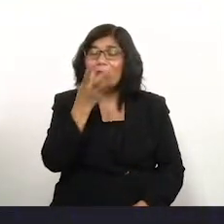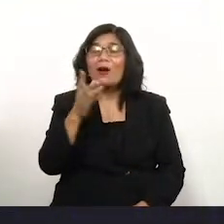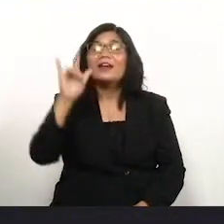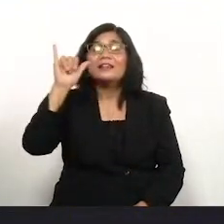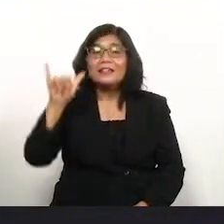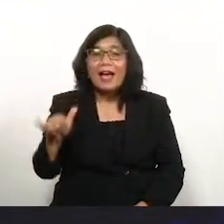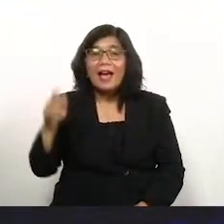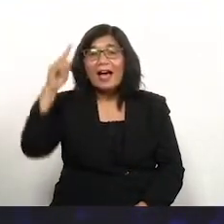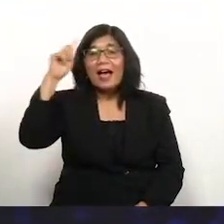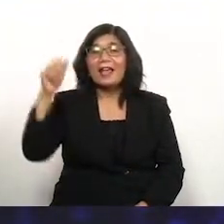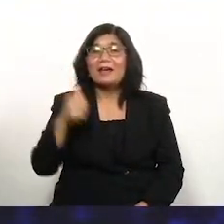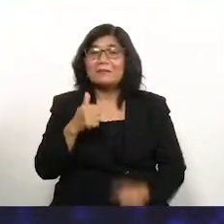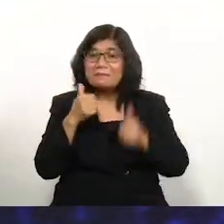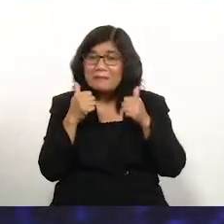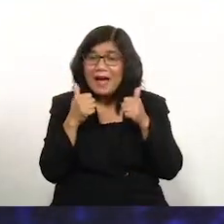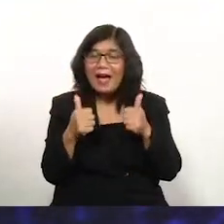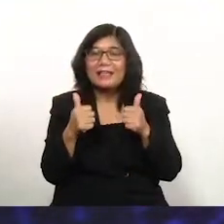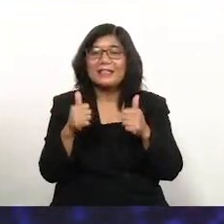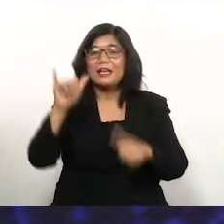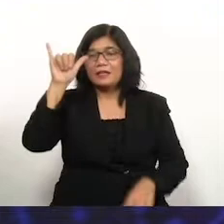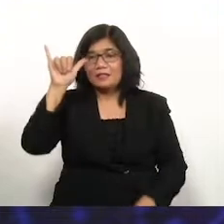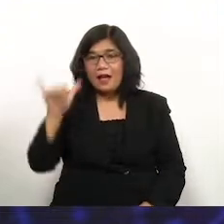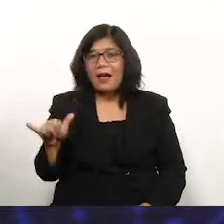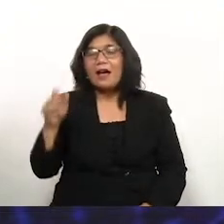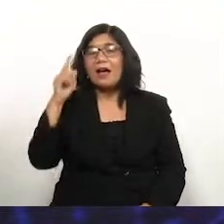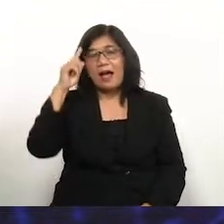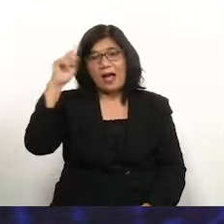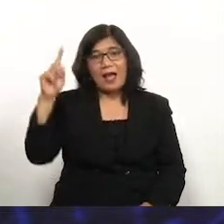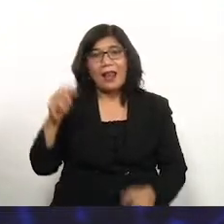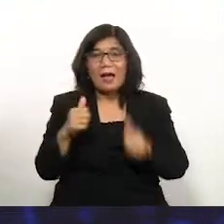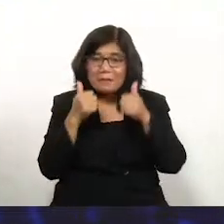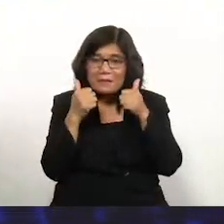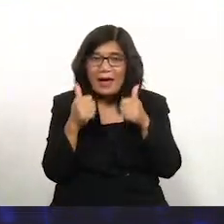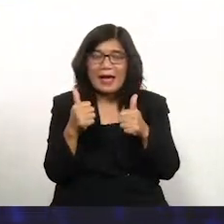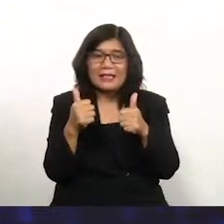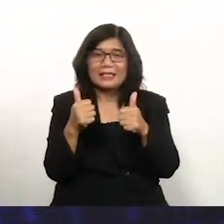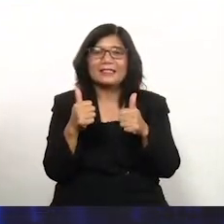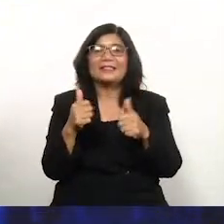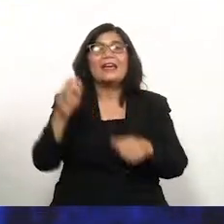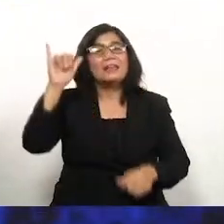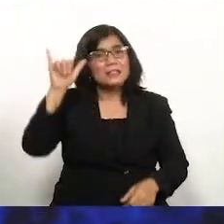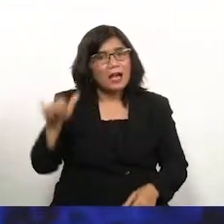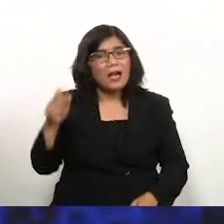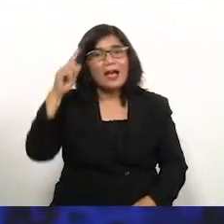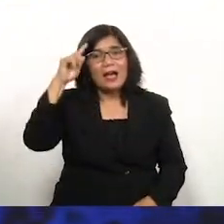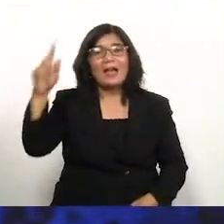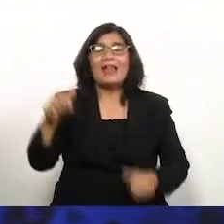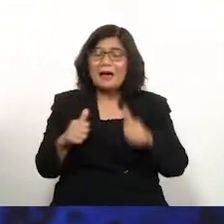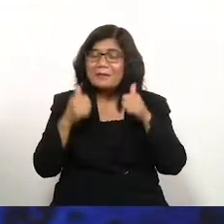alabait ya alabait ya